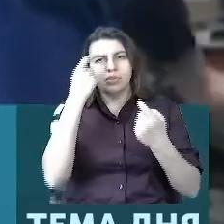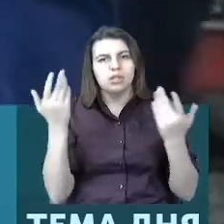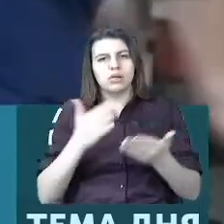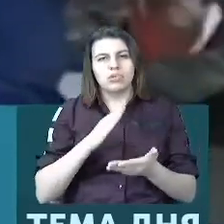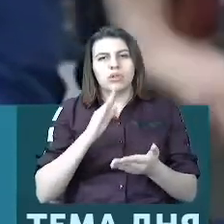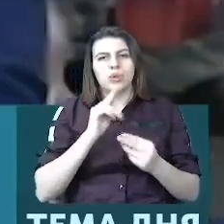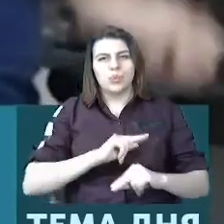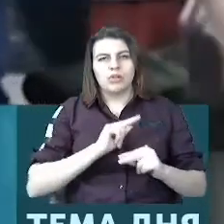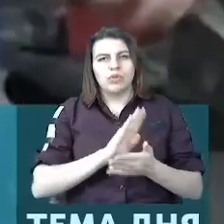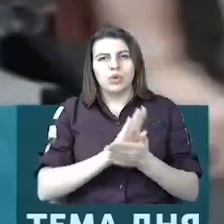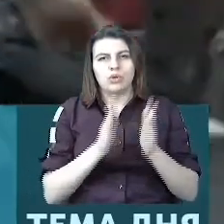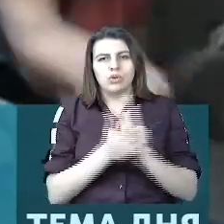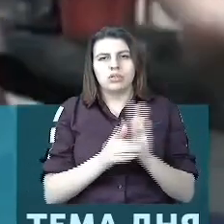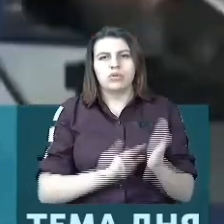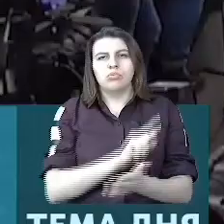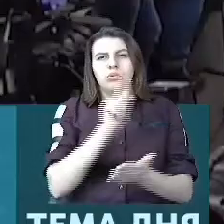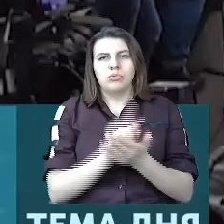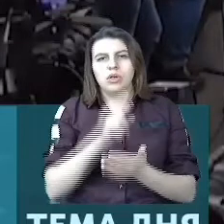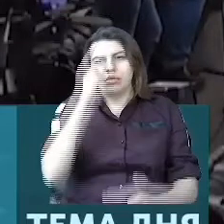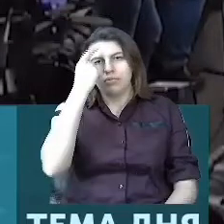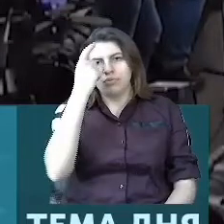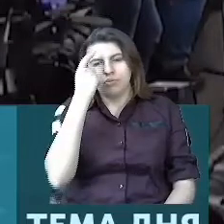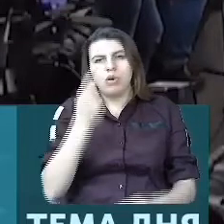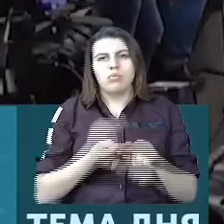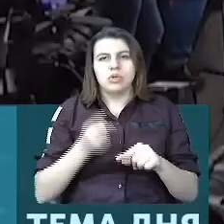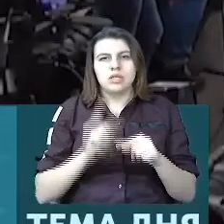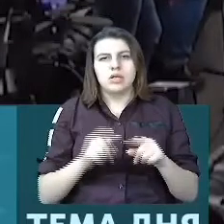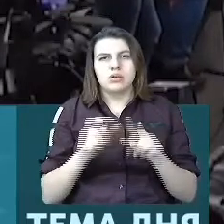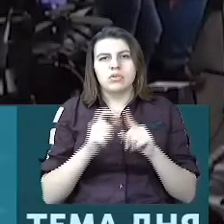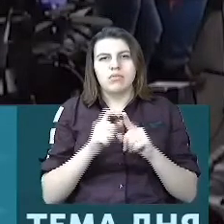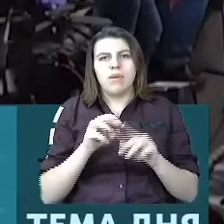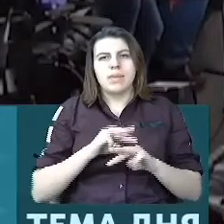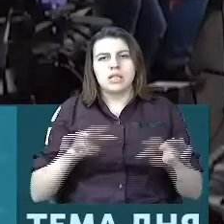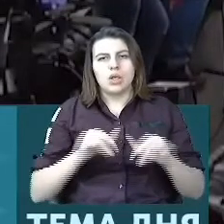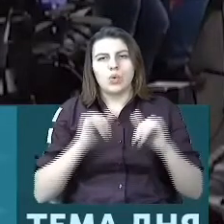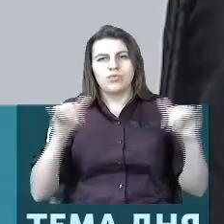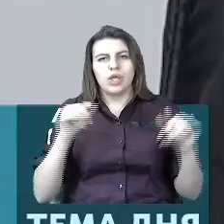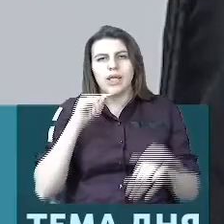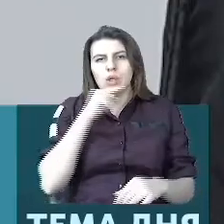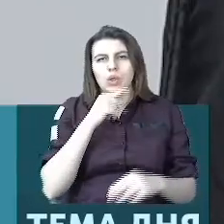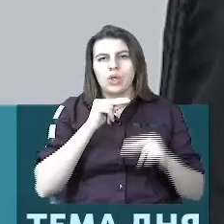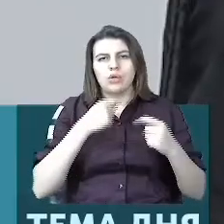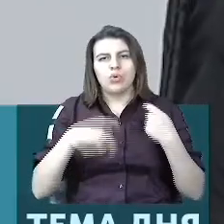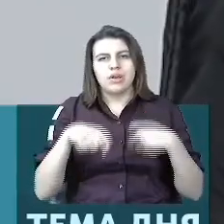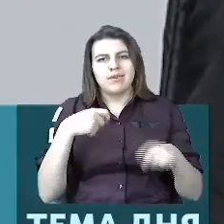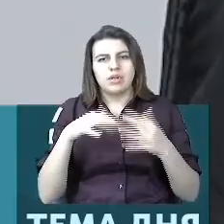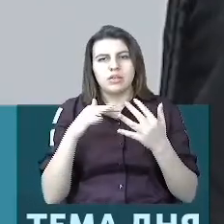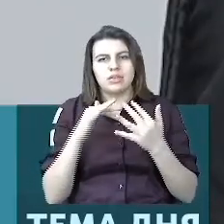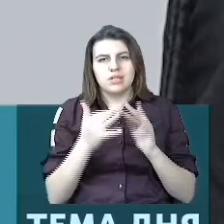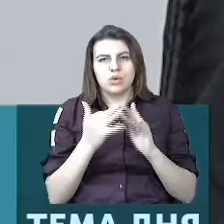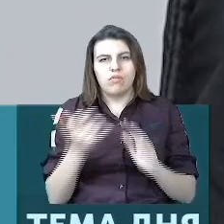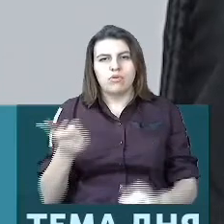із обов'язковим інформуванням про це. За словами міністра розвитку економіки, торгівлі та сільського господарства Тимофія